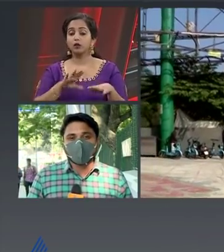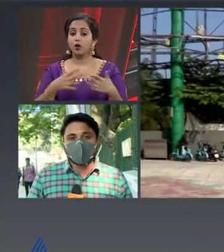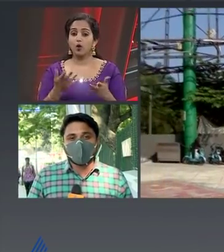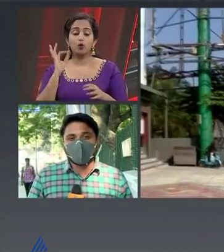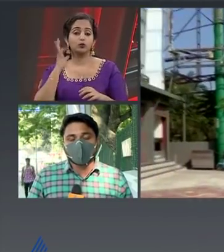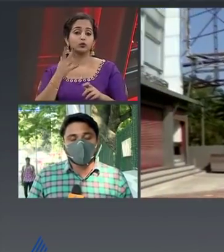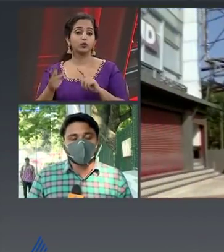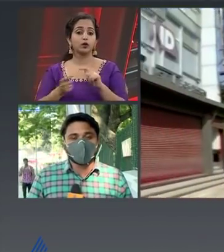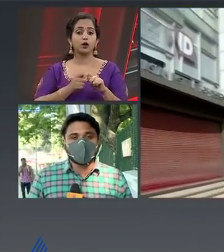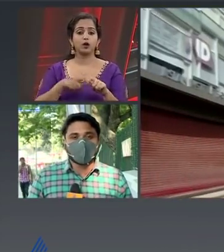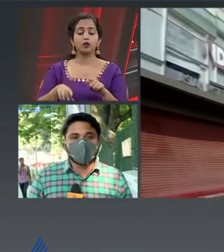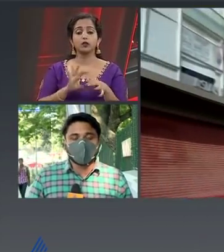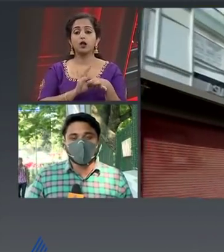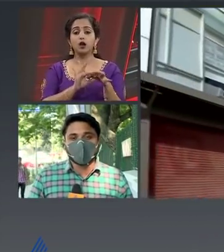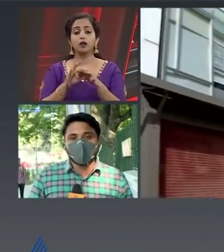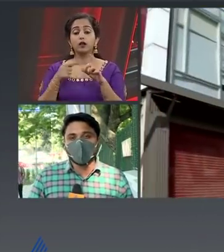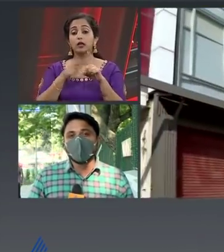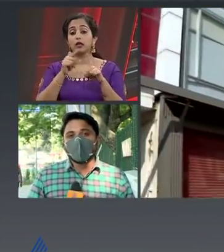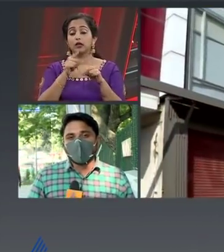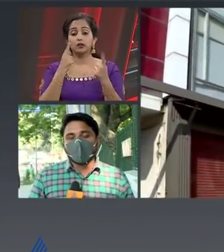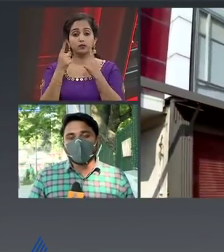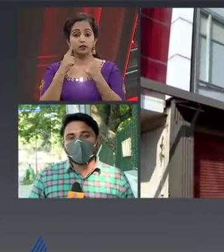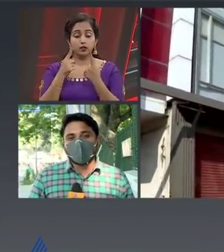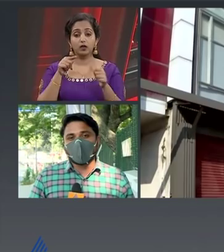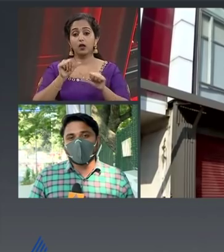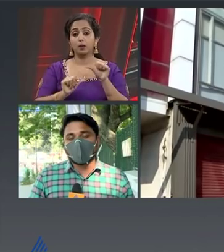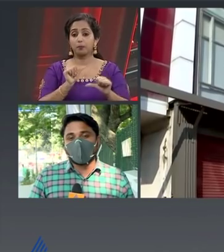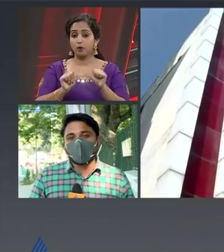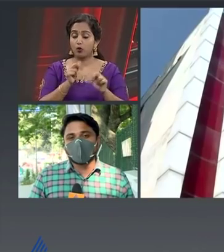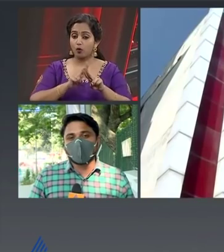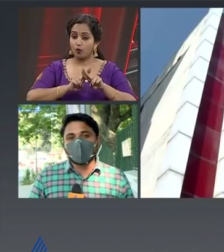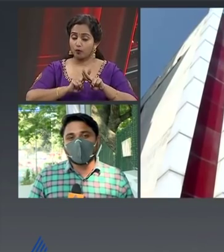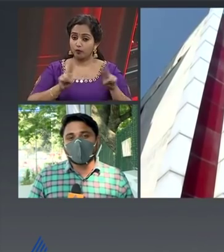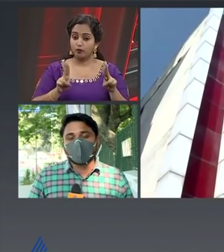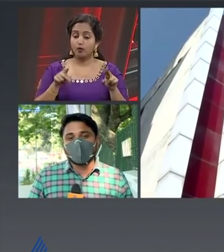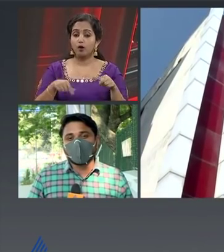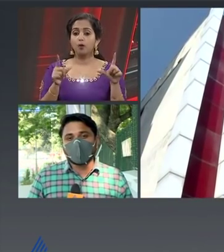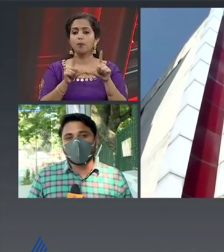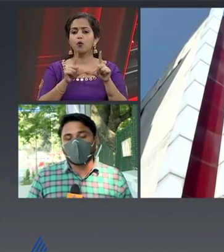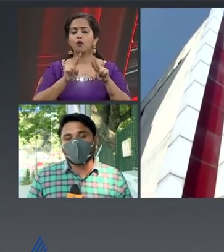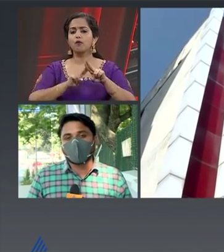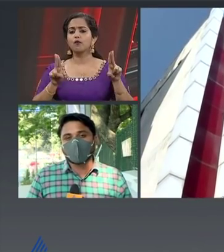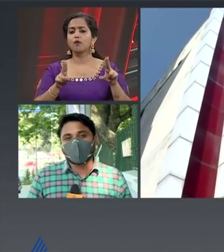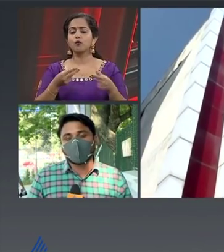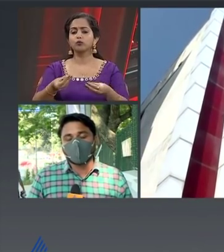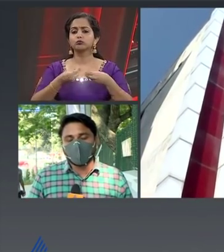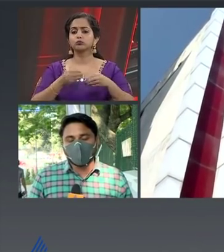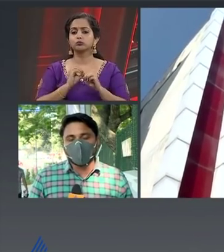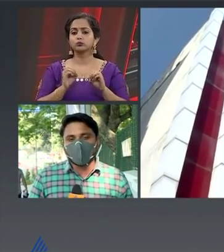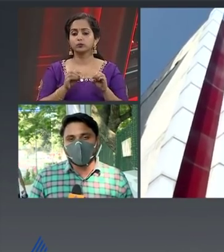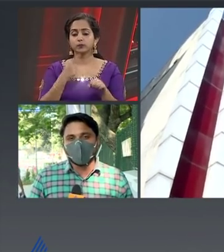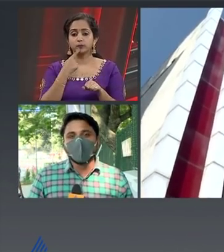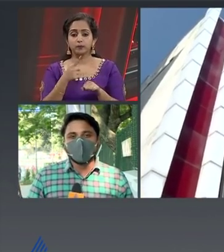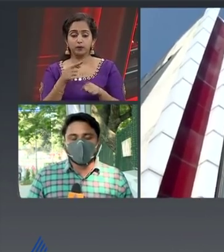അന്വേഷണ സംഘത്തിൻ്റെ പരിശോധനയും അതുപോലെ തന്നെ മറ്റു നടപടികളും ഒന്ന് ദുർബലമാകുന്നു, കാര്യമായ തെളിവുകൾ കണ്ടെത്താനായിട്ടില്ല എന്ന ആരോപണങ്ങൾ